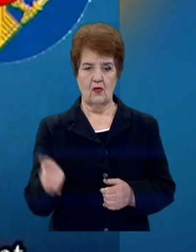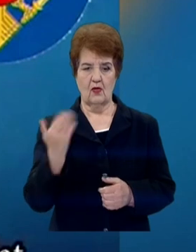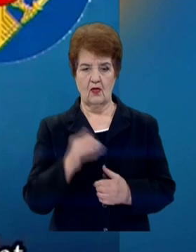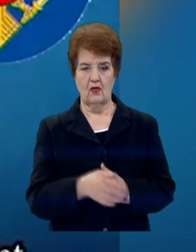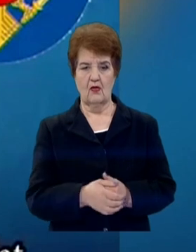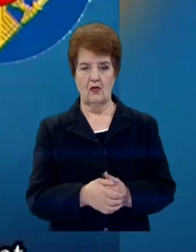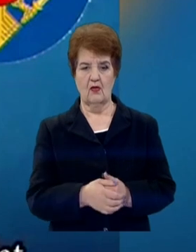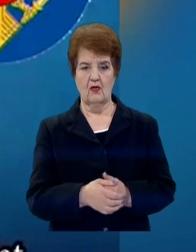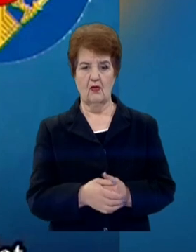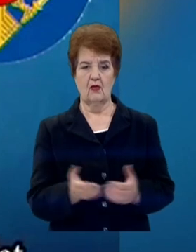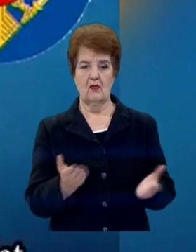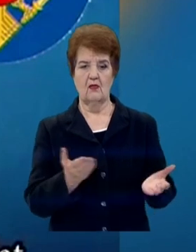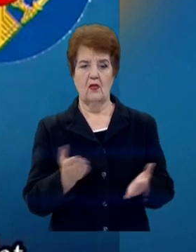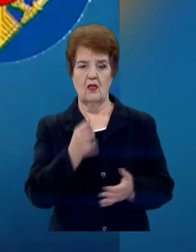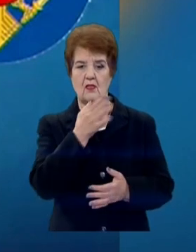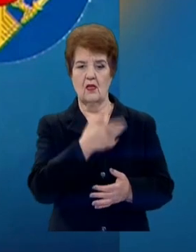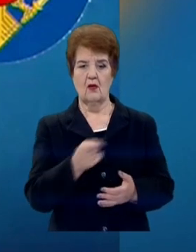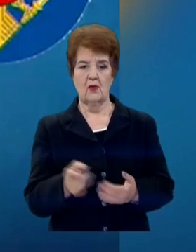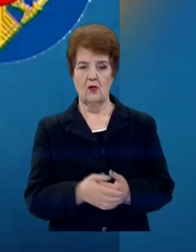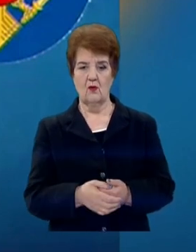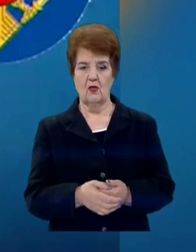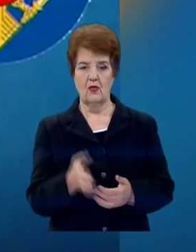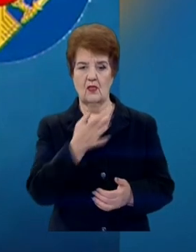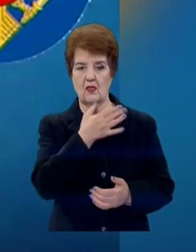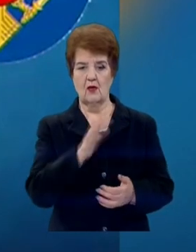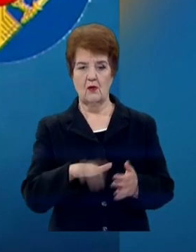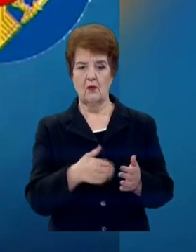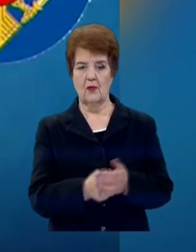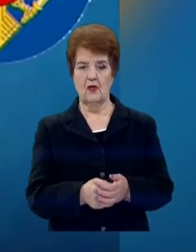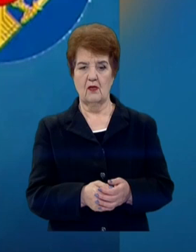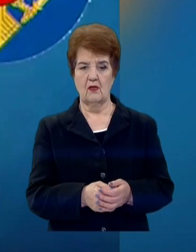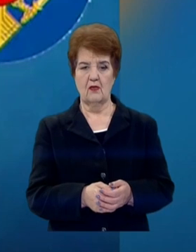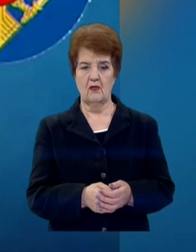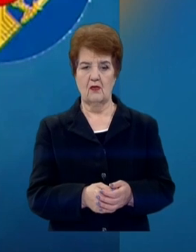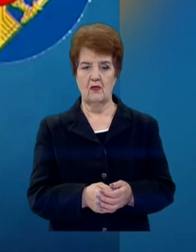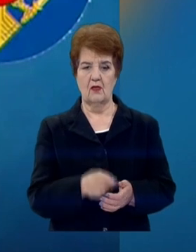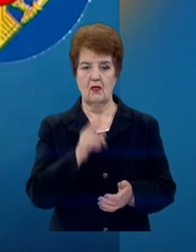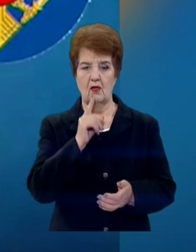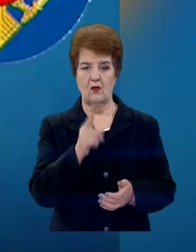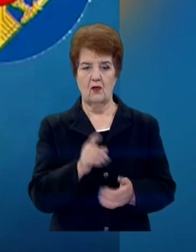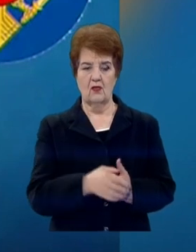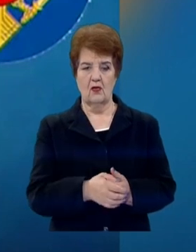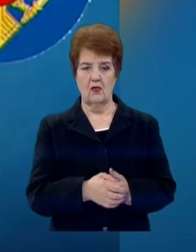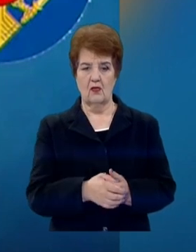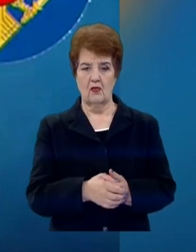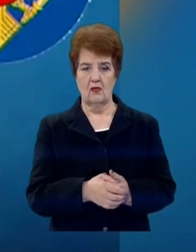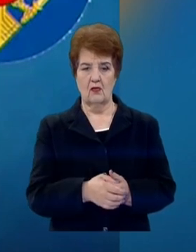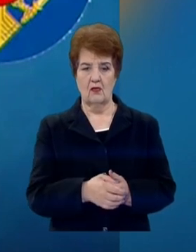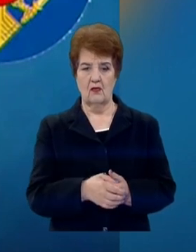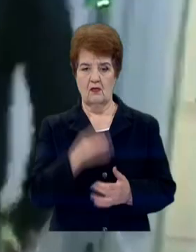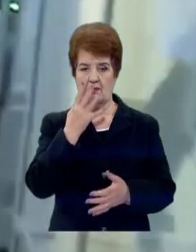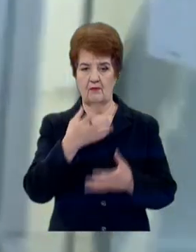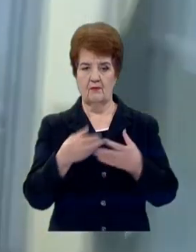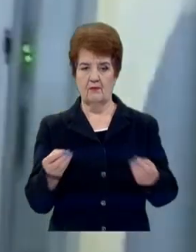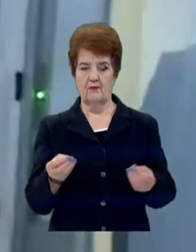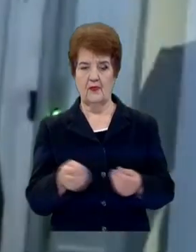dat? Dar care sunt de termenul lor? Termenul e până în... El e expirat. Expirat mi-l-a